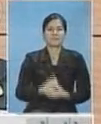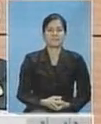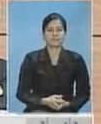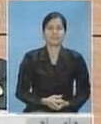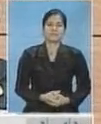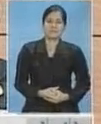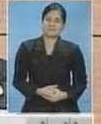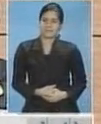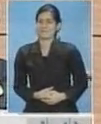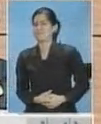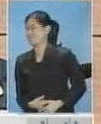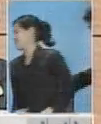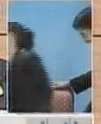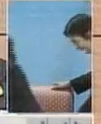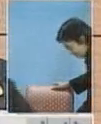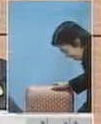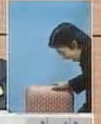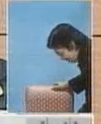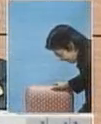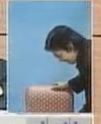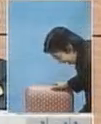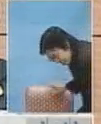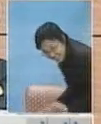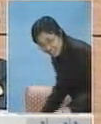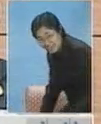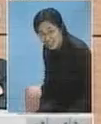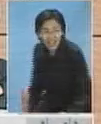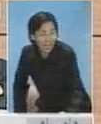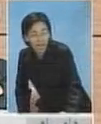างเคียงก็จะได้รับเสียงบ่นตำหนิว่า